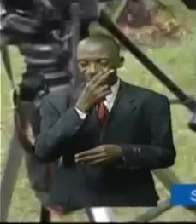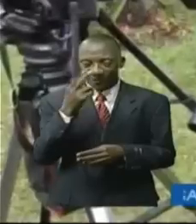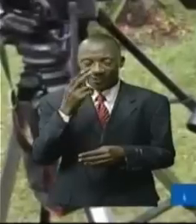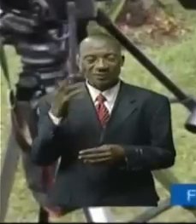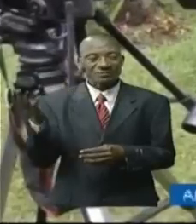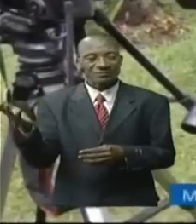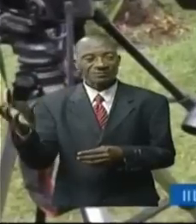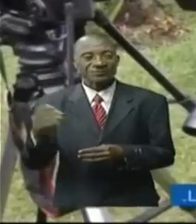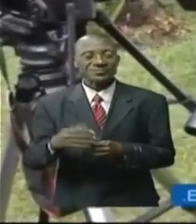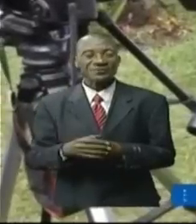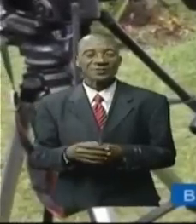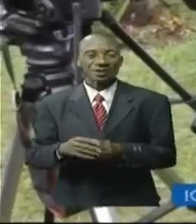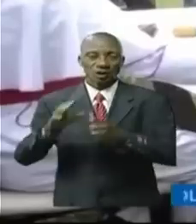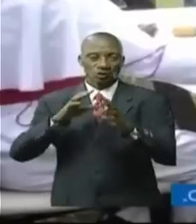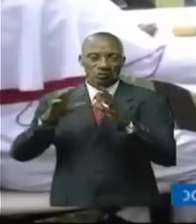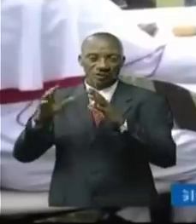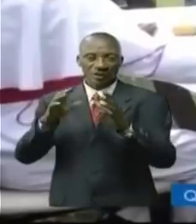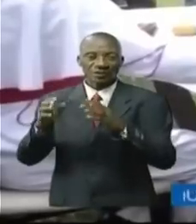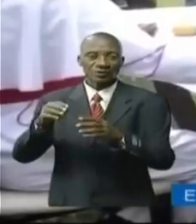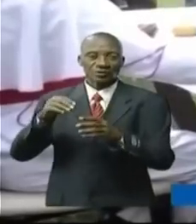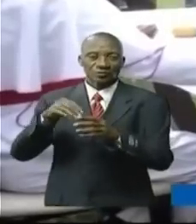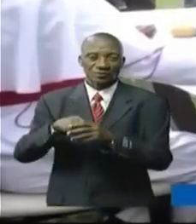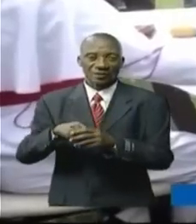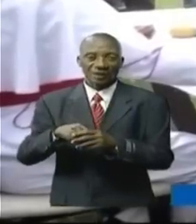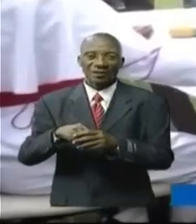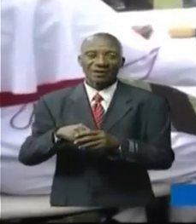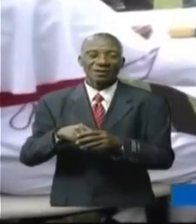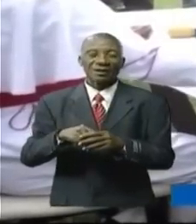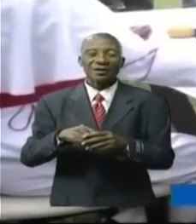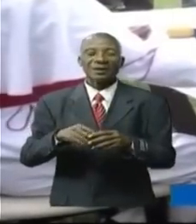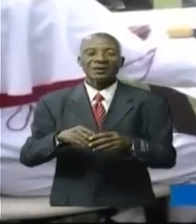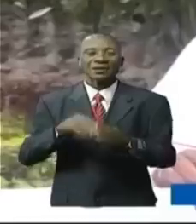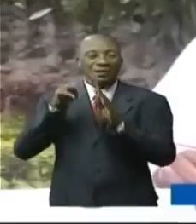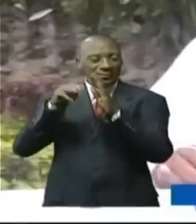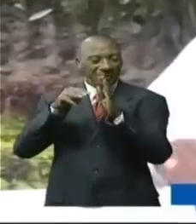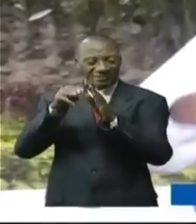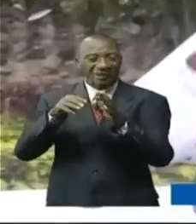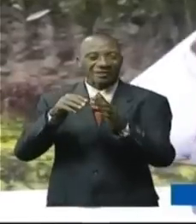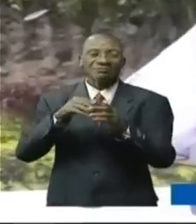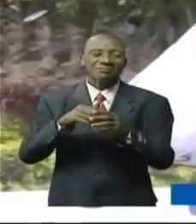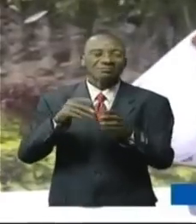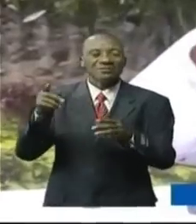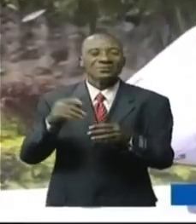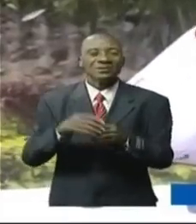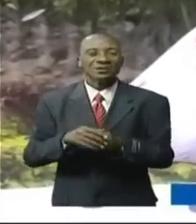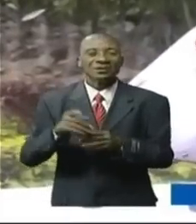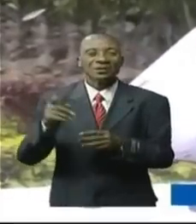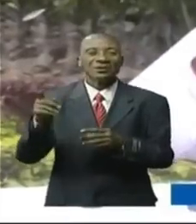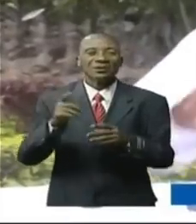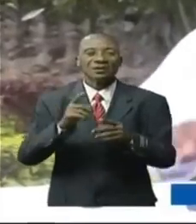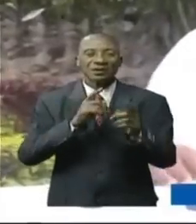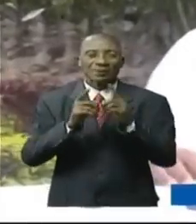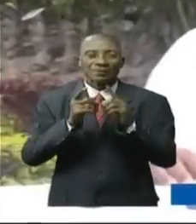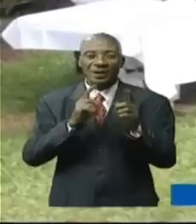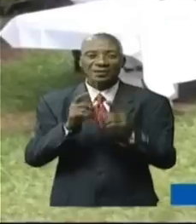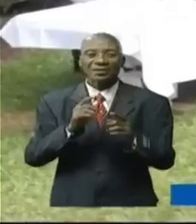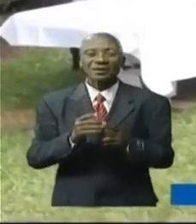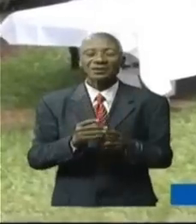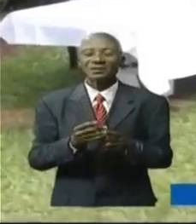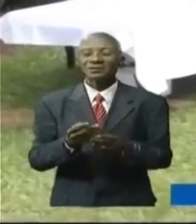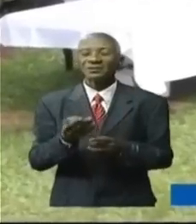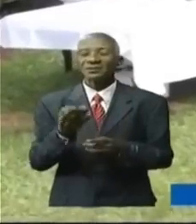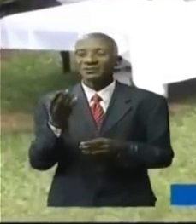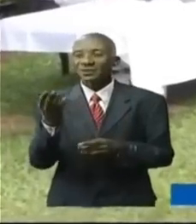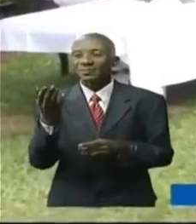cette communication à travers les professionnels des médias le lundi 20 juin 2022, au cours de laquelle il a invité chacun d'éviter la haine ethnique,